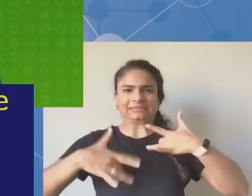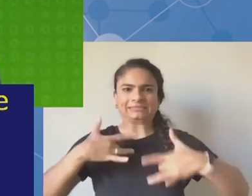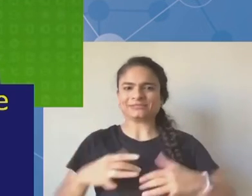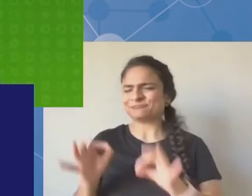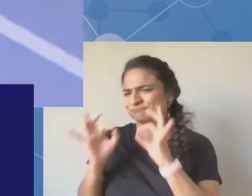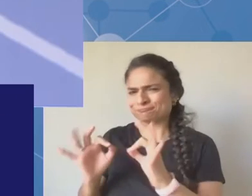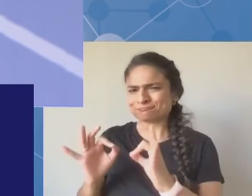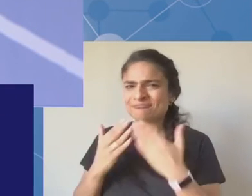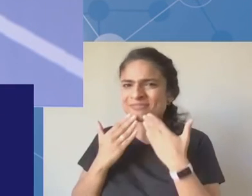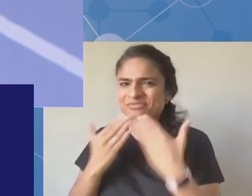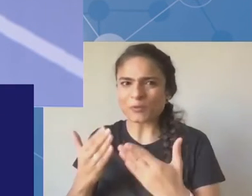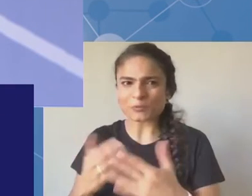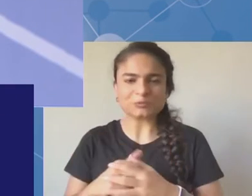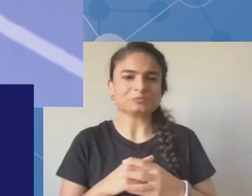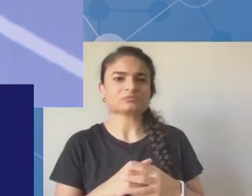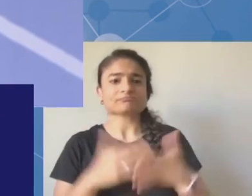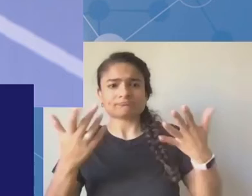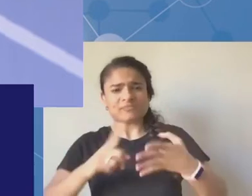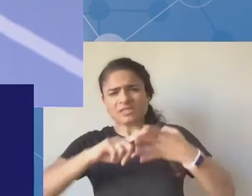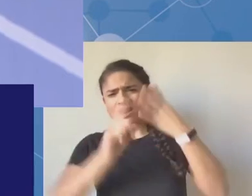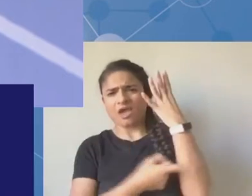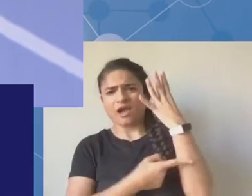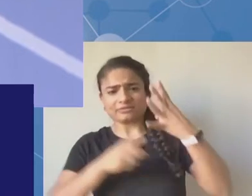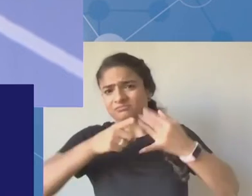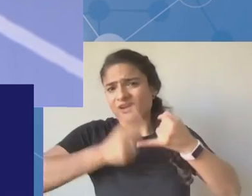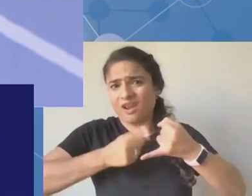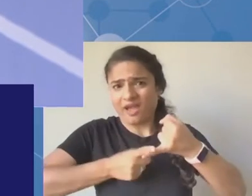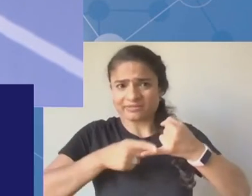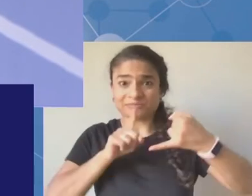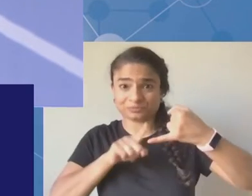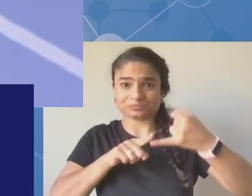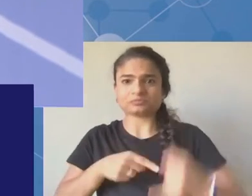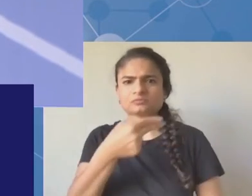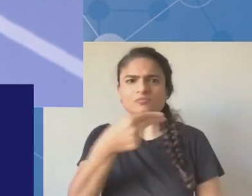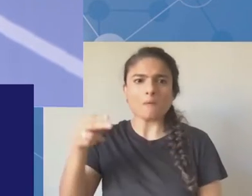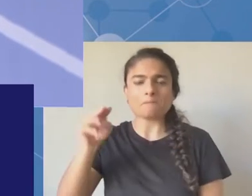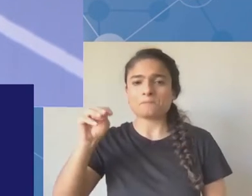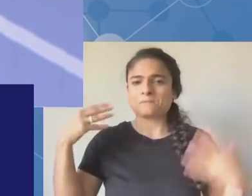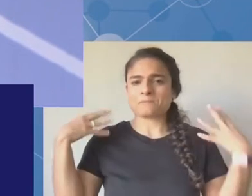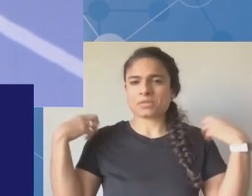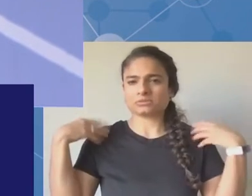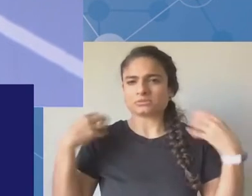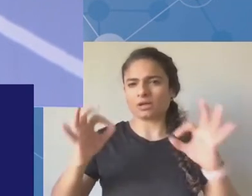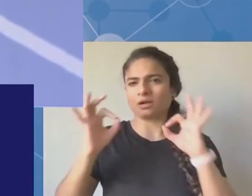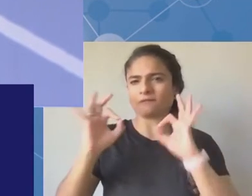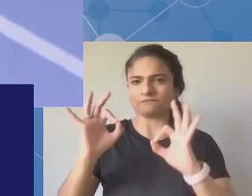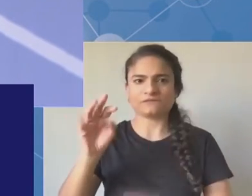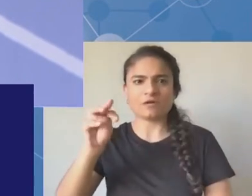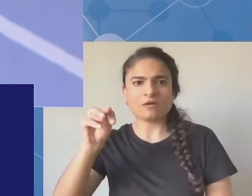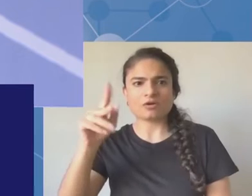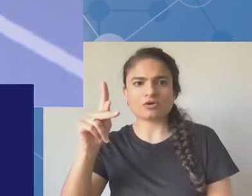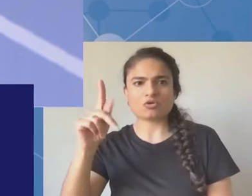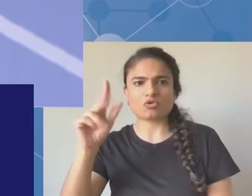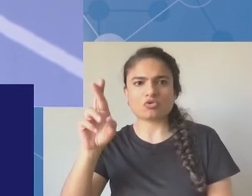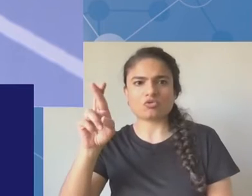согласование и проведение этого события, мероприятия, господин министр Кшиштоф Шуберт.